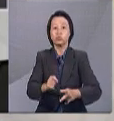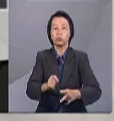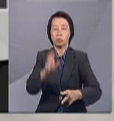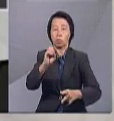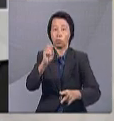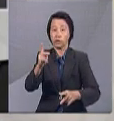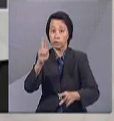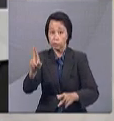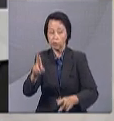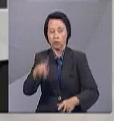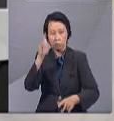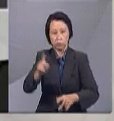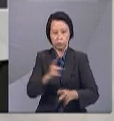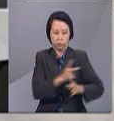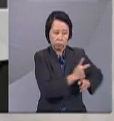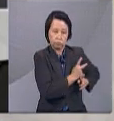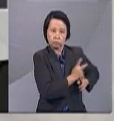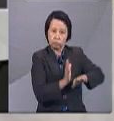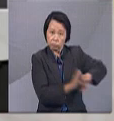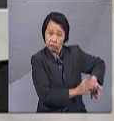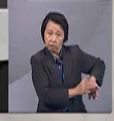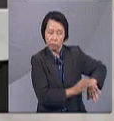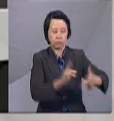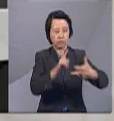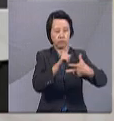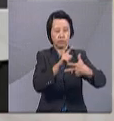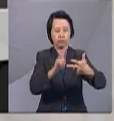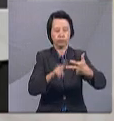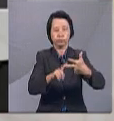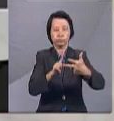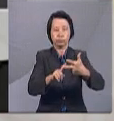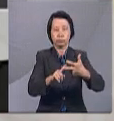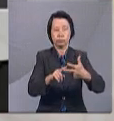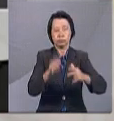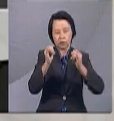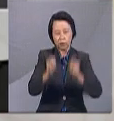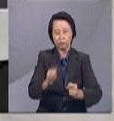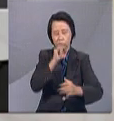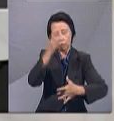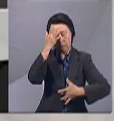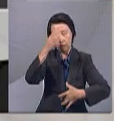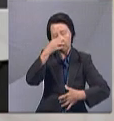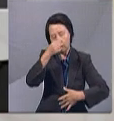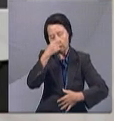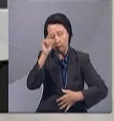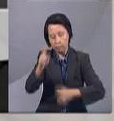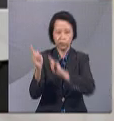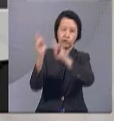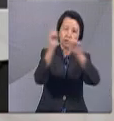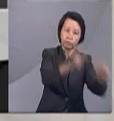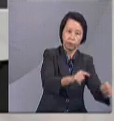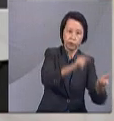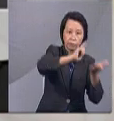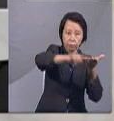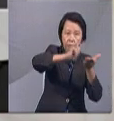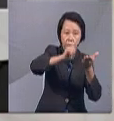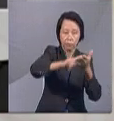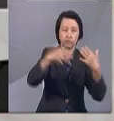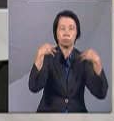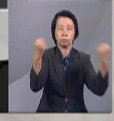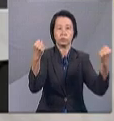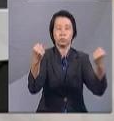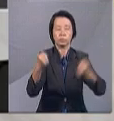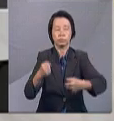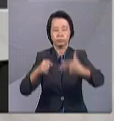kurang upaya perlu dilindungi manakala individu tidak sehat dan bisa ada dikehendaki segera menjalani pemeriksaan cepetan